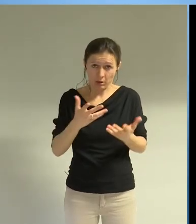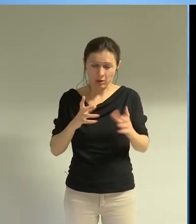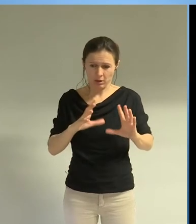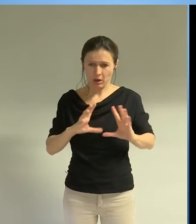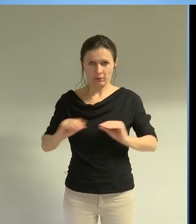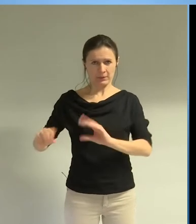dépendons